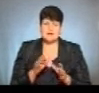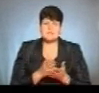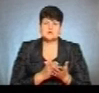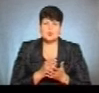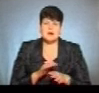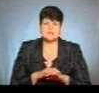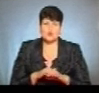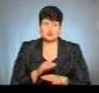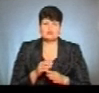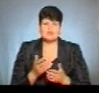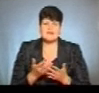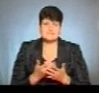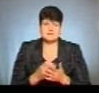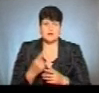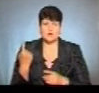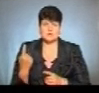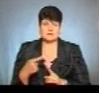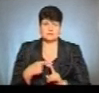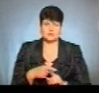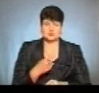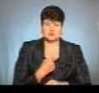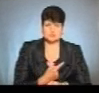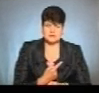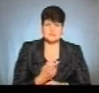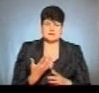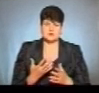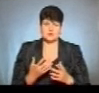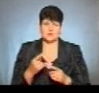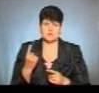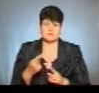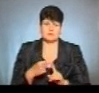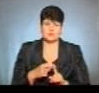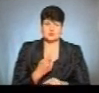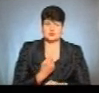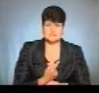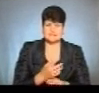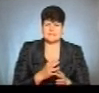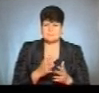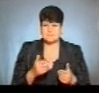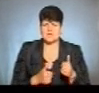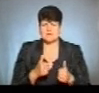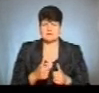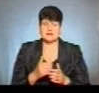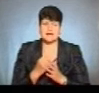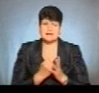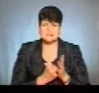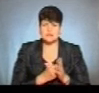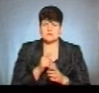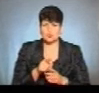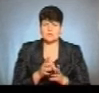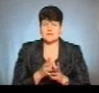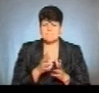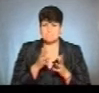як фільм на 1+1. І загалом, якщо 1+1 найбільш рейтинговий канал і його